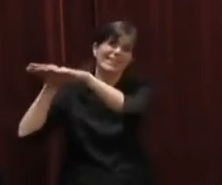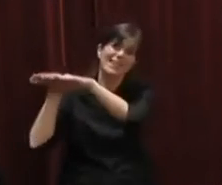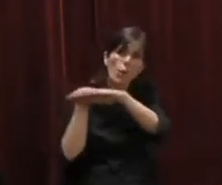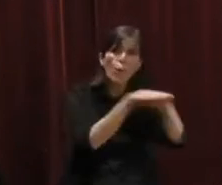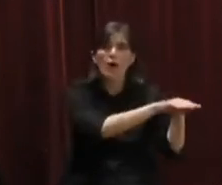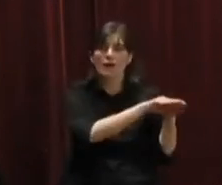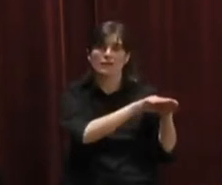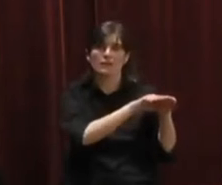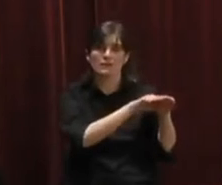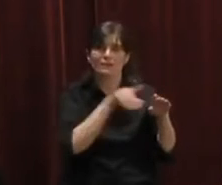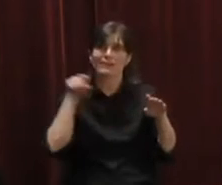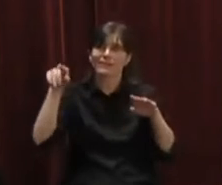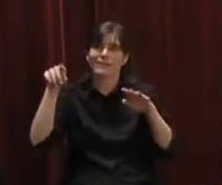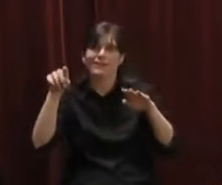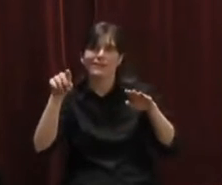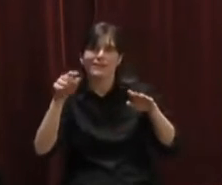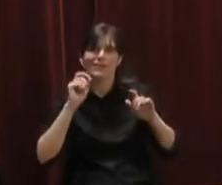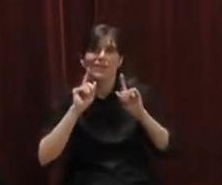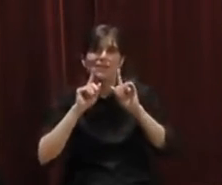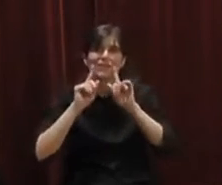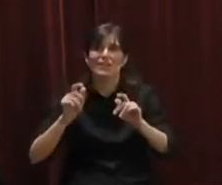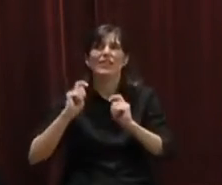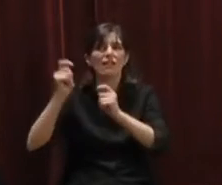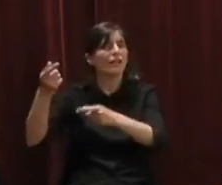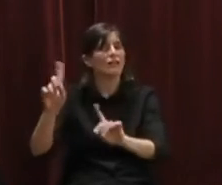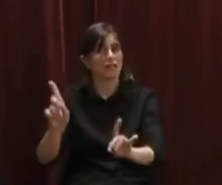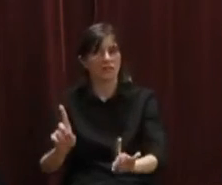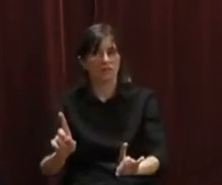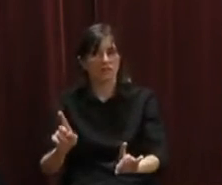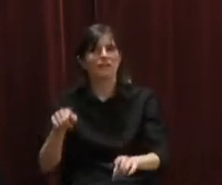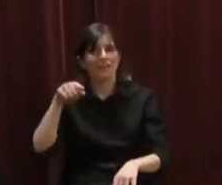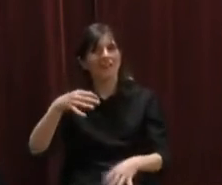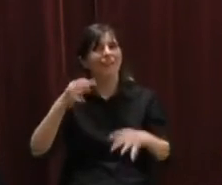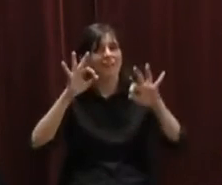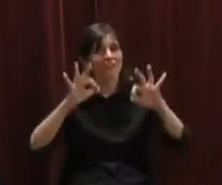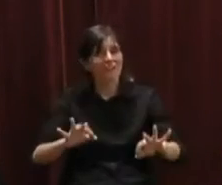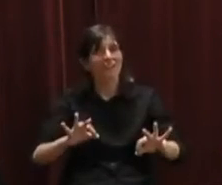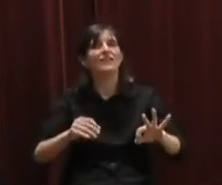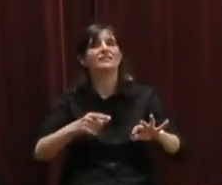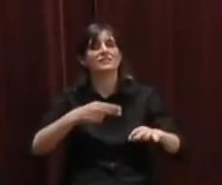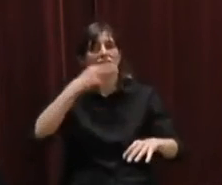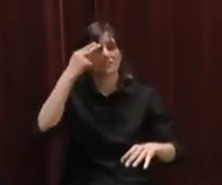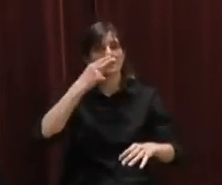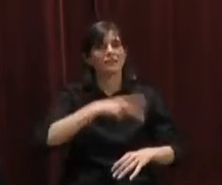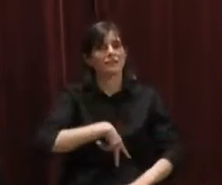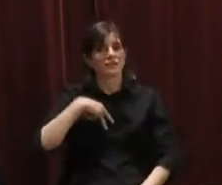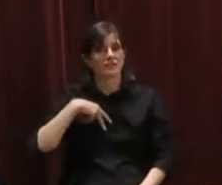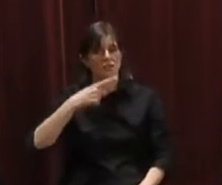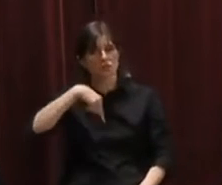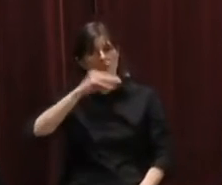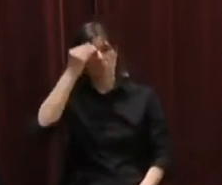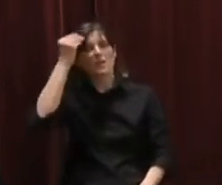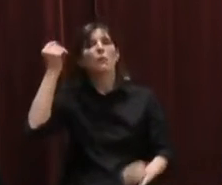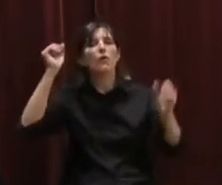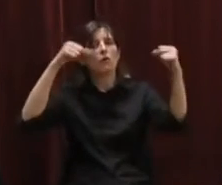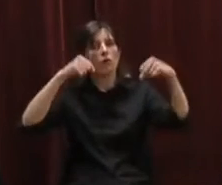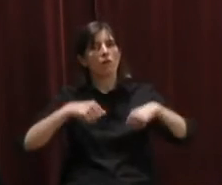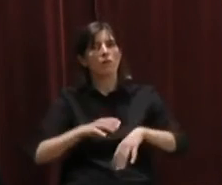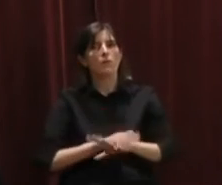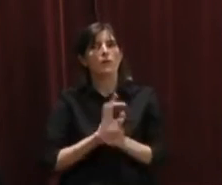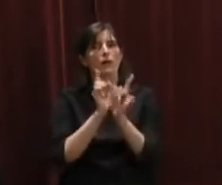defensar l'interès general. Pensem que els acords pel canvi mai poden ser conformistes i al manco